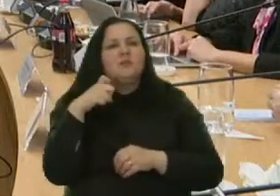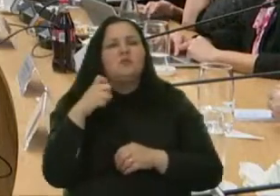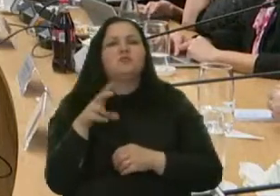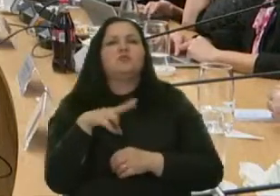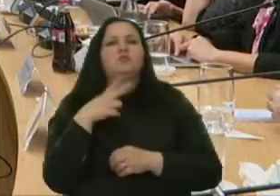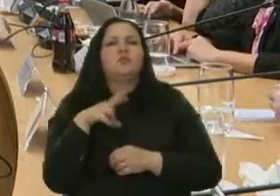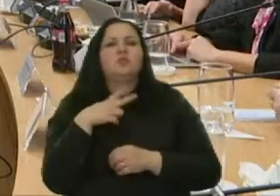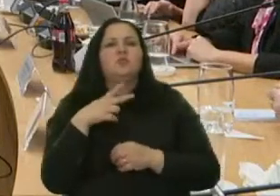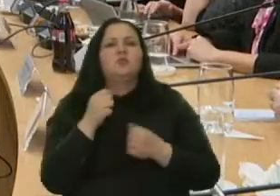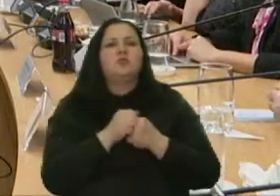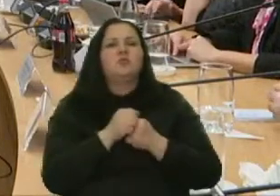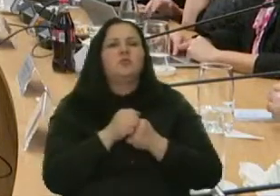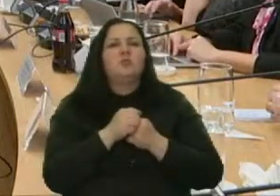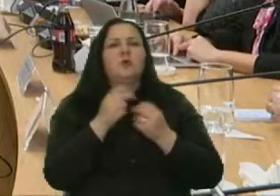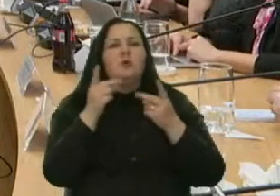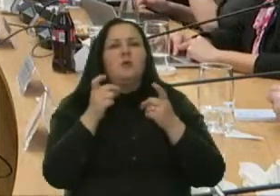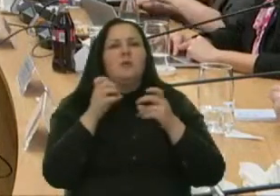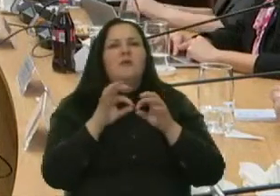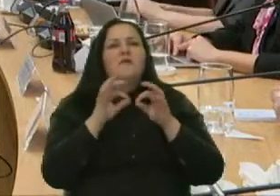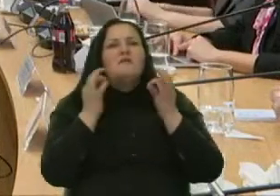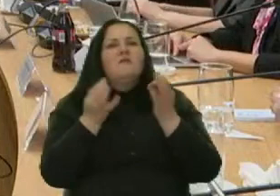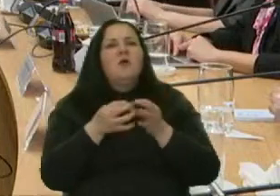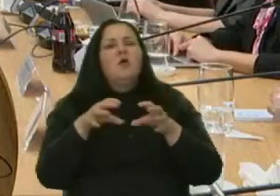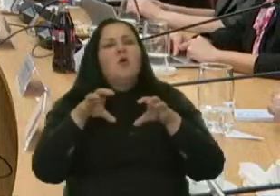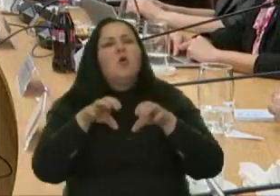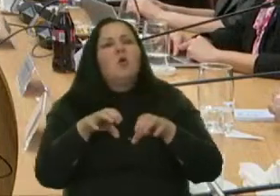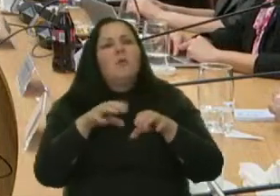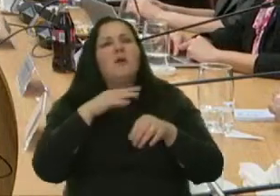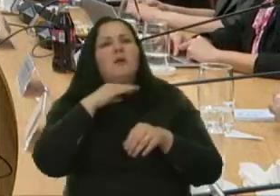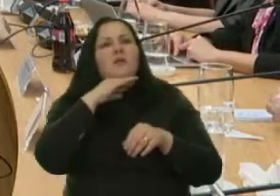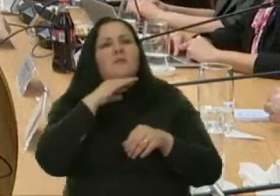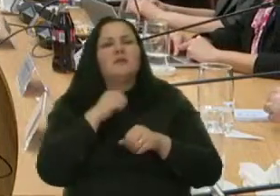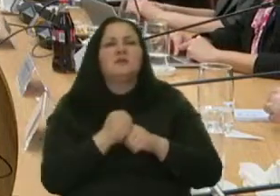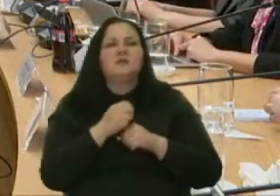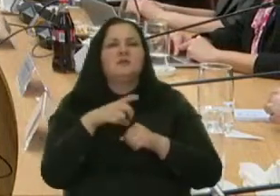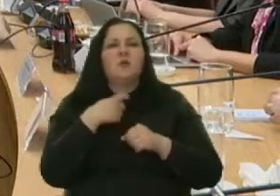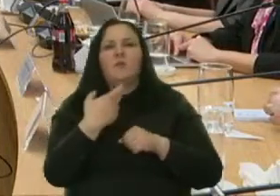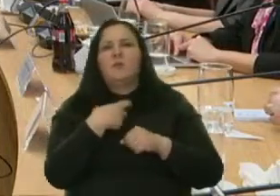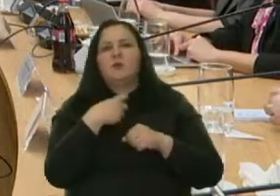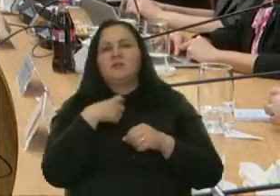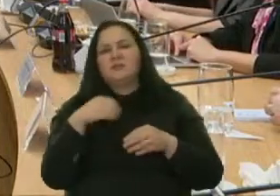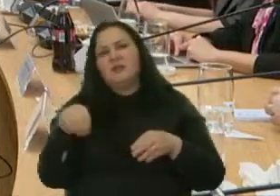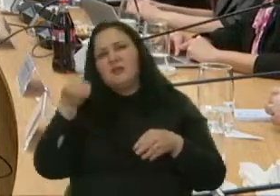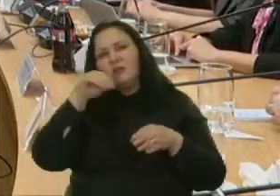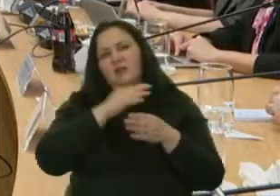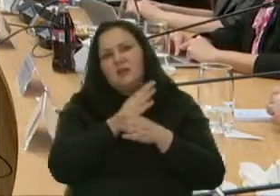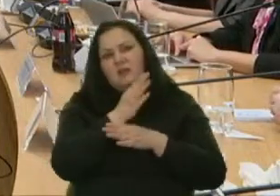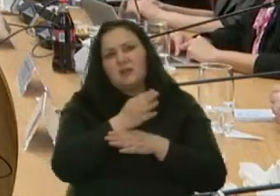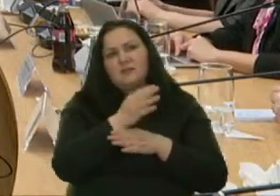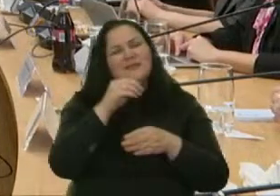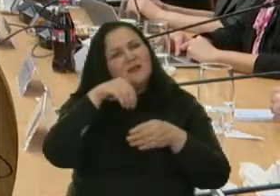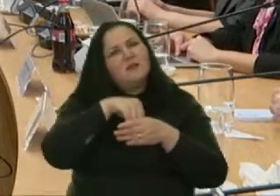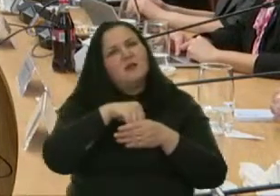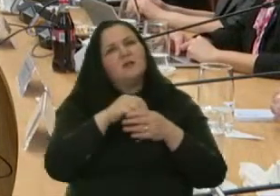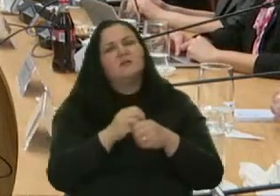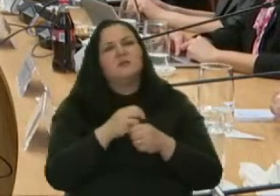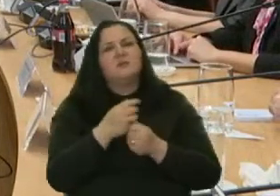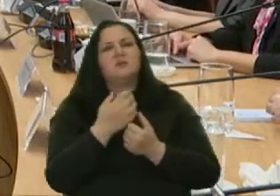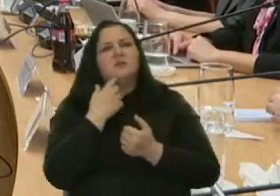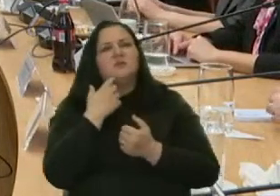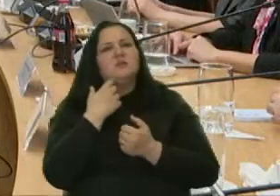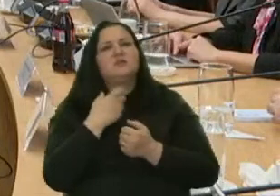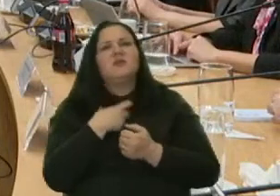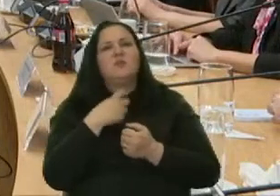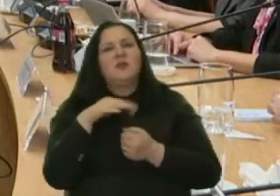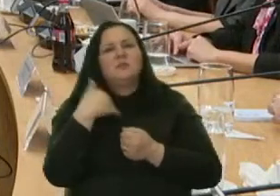fie pe familia ocupațională Administrație vreo posibilitate să i încadrăm alt adică să putem acorda un sport suplimentar